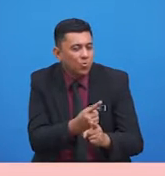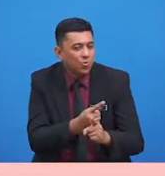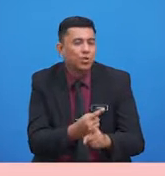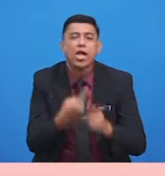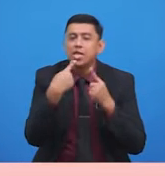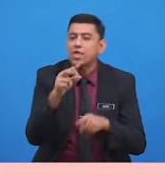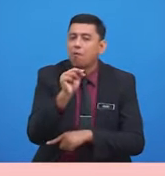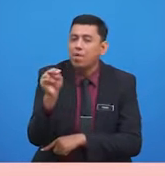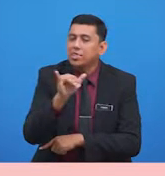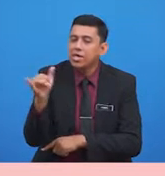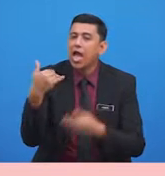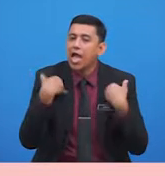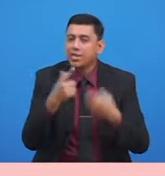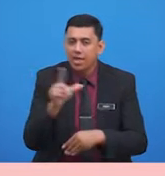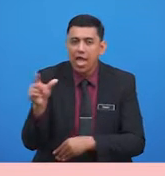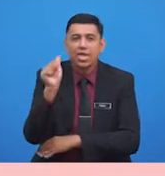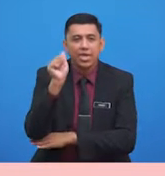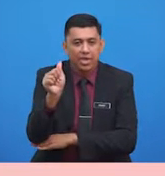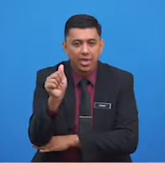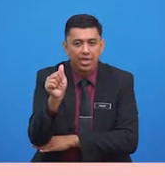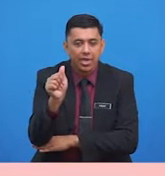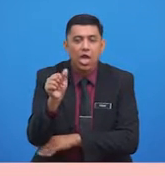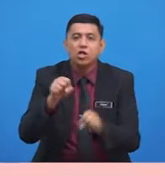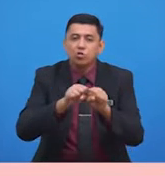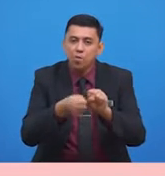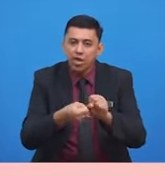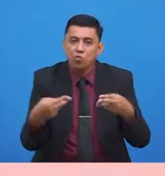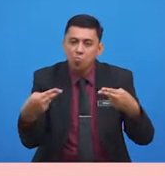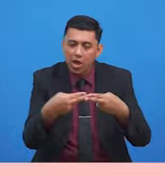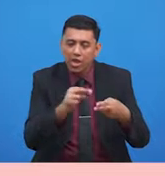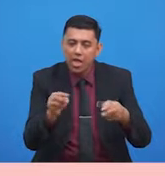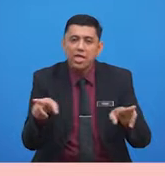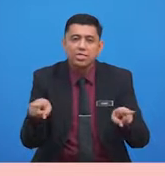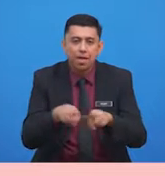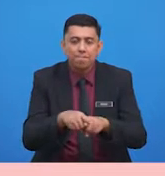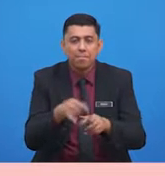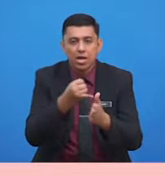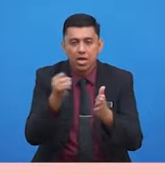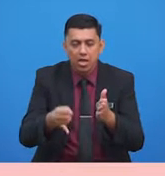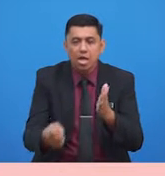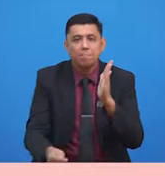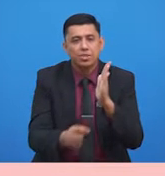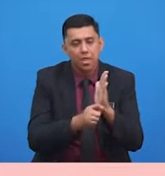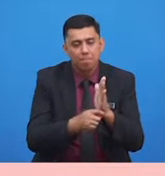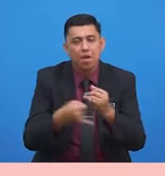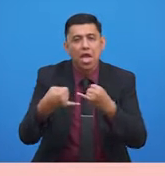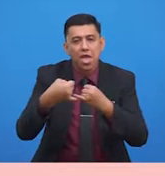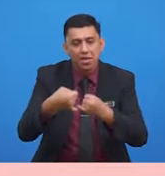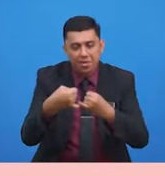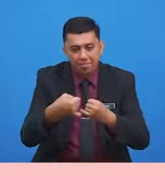betul. Jawapannya adalah A. Supaya hubungan sesama jiran bertambah